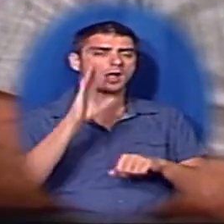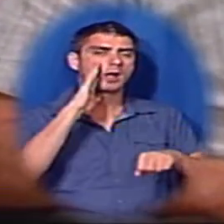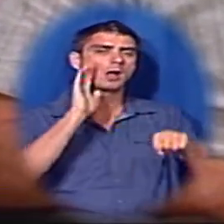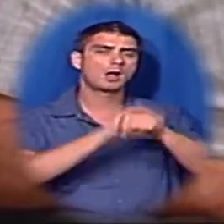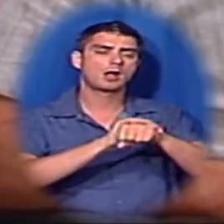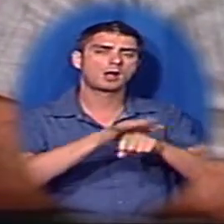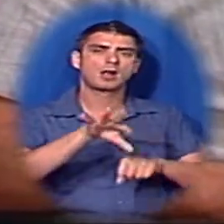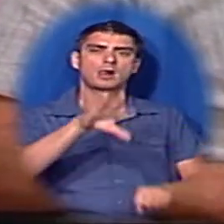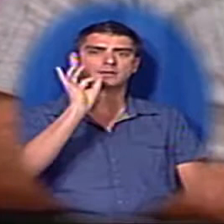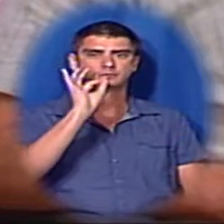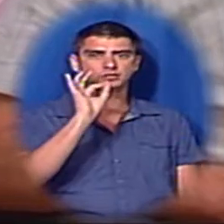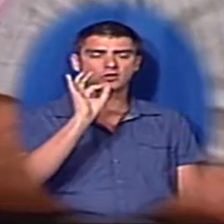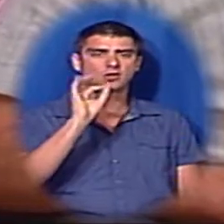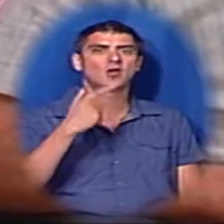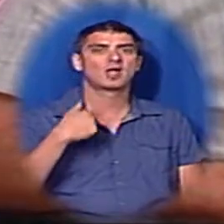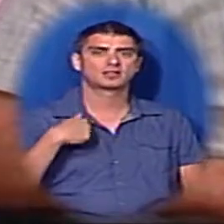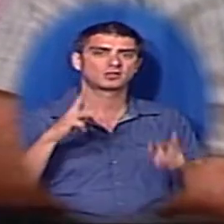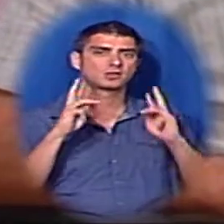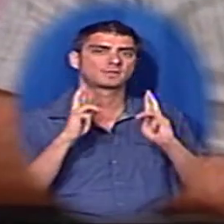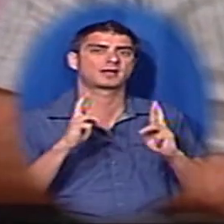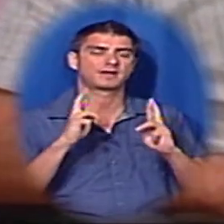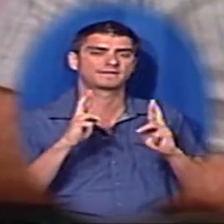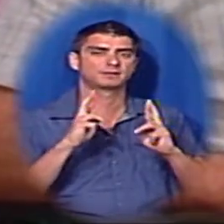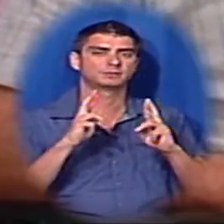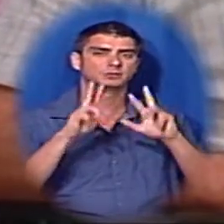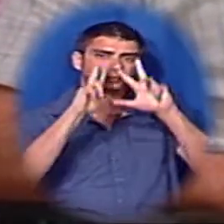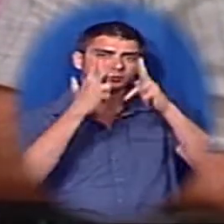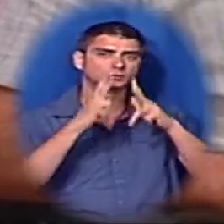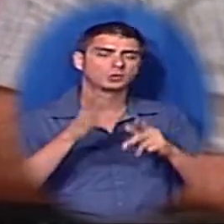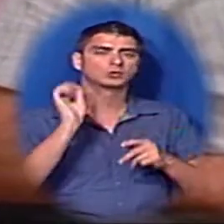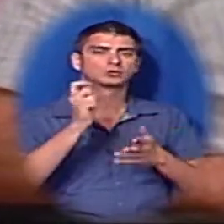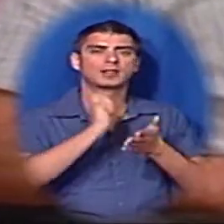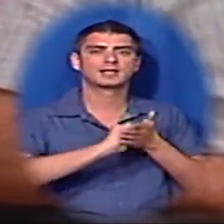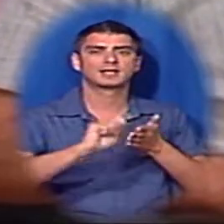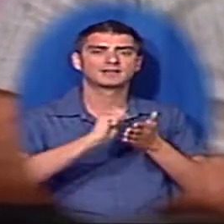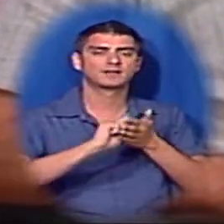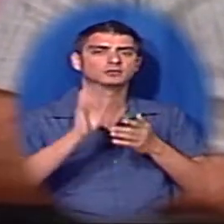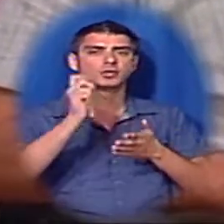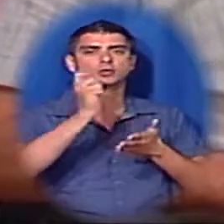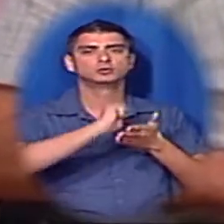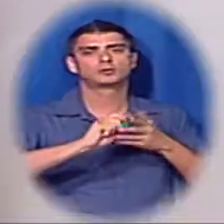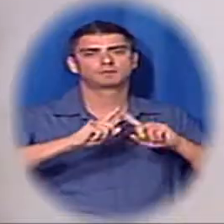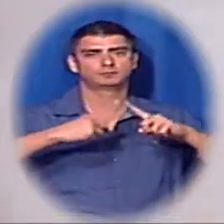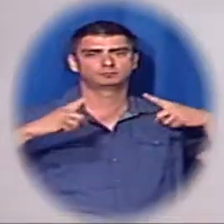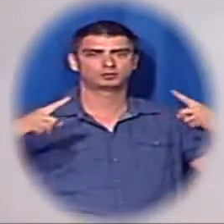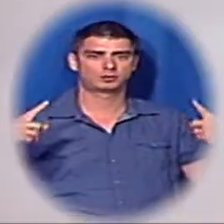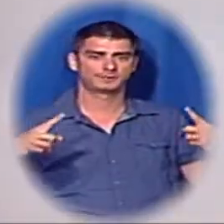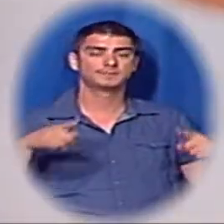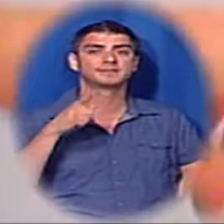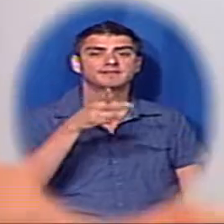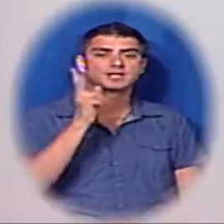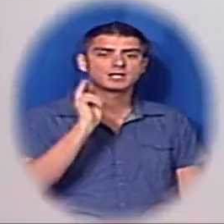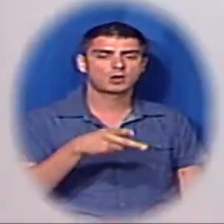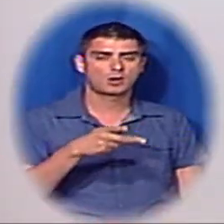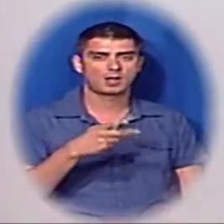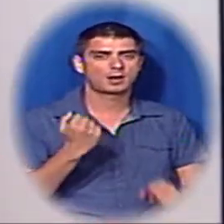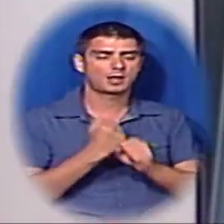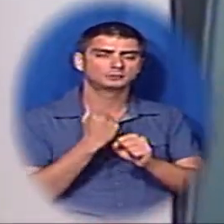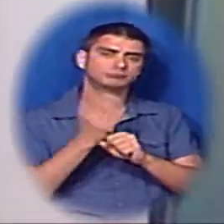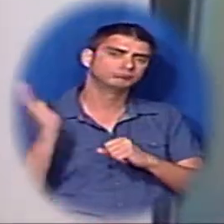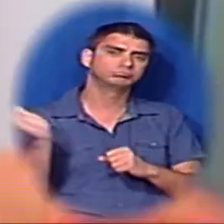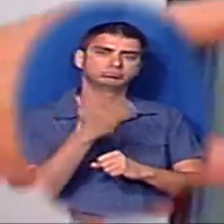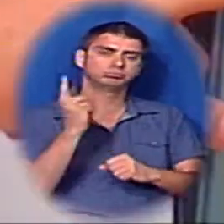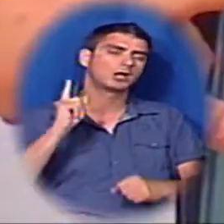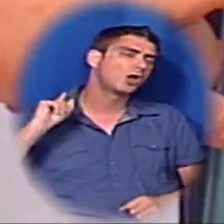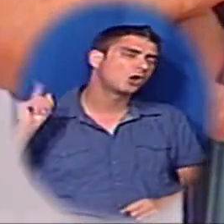לזהות, אנחנו מקווים, צורות של כתבי יד של סופרים שונים. והיא תוכל להריץ את